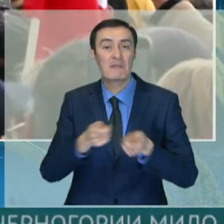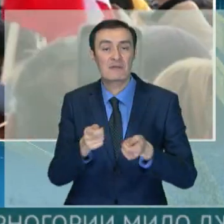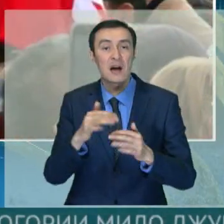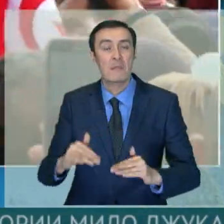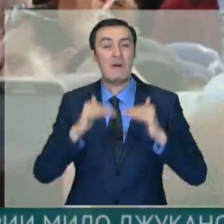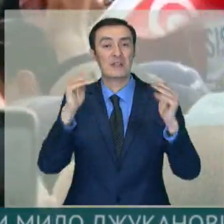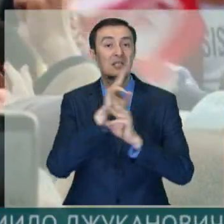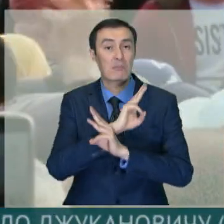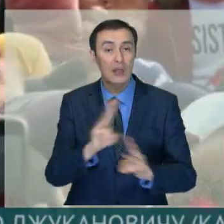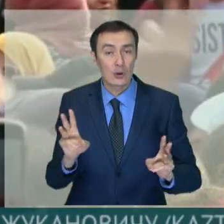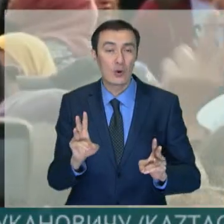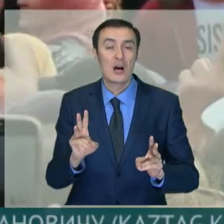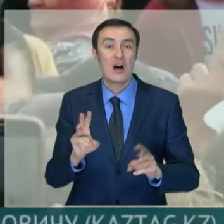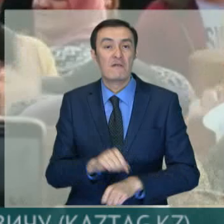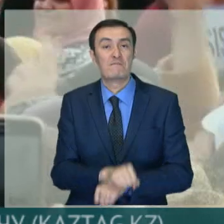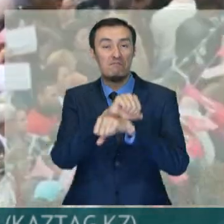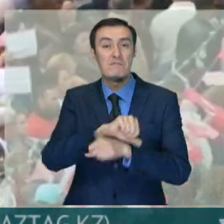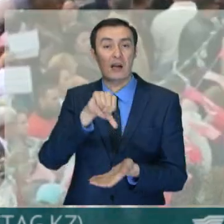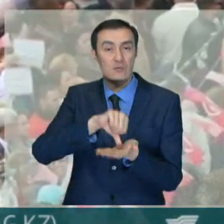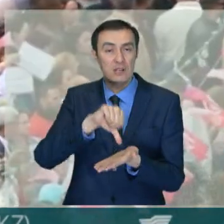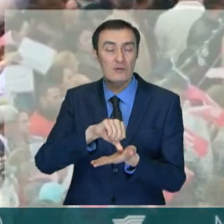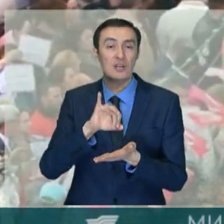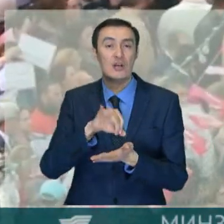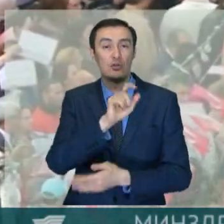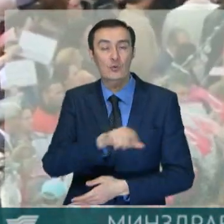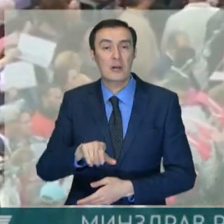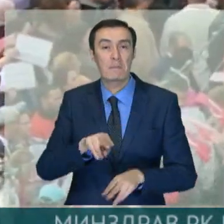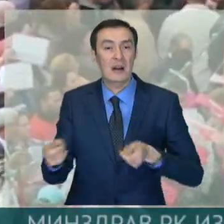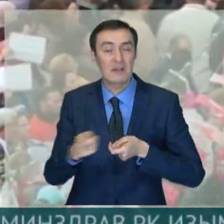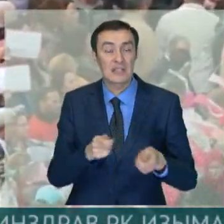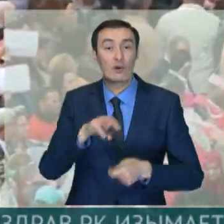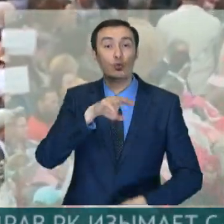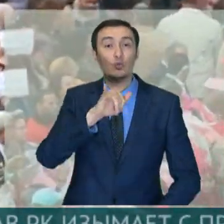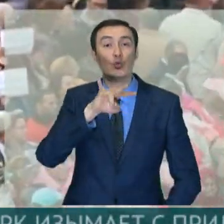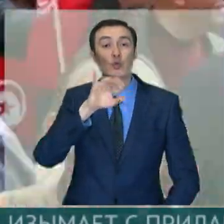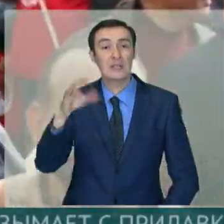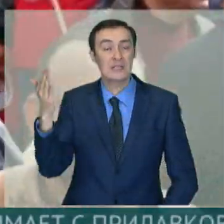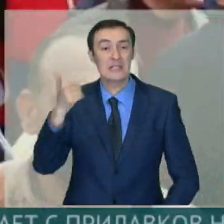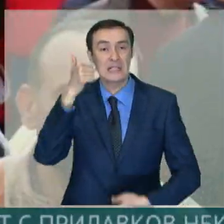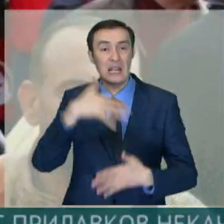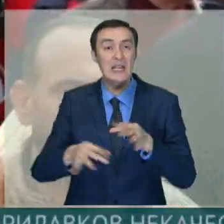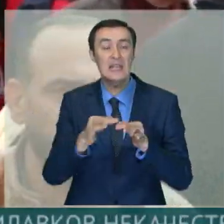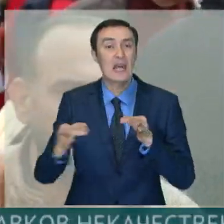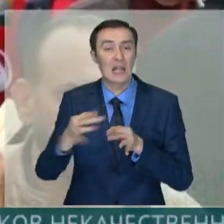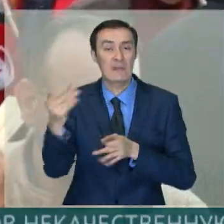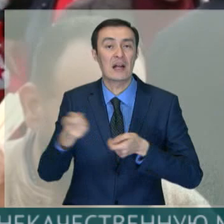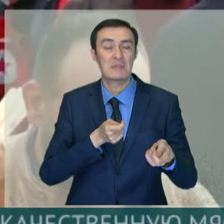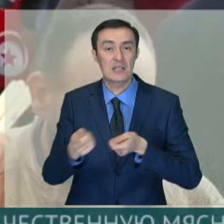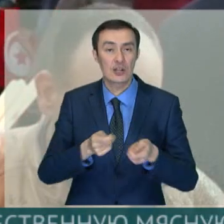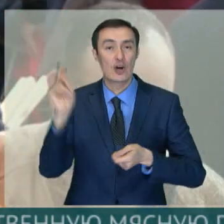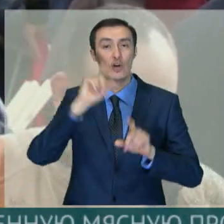повысить заработную плату. В протестах принимают участие сотрудники правительства Туниса, а также центральной и региональных